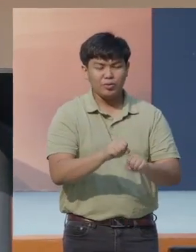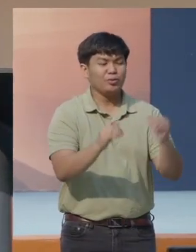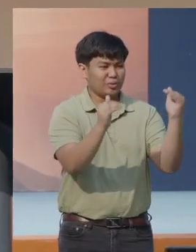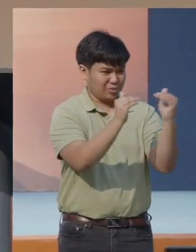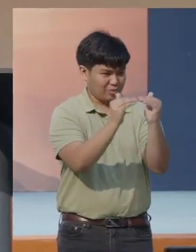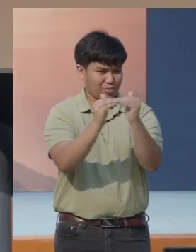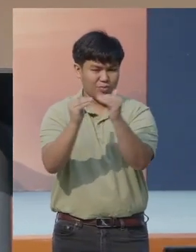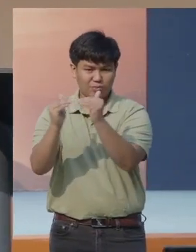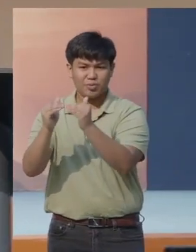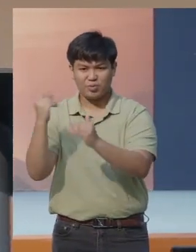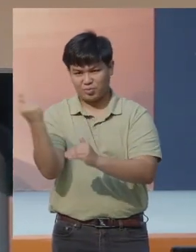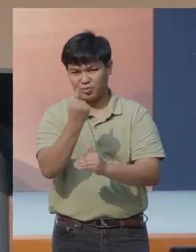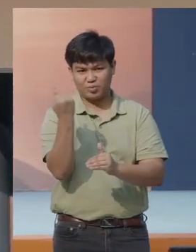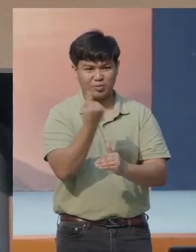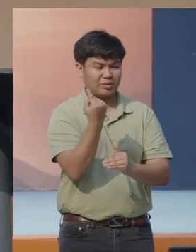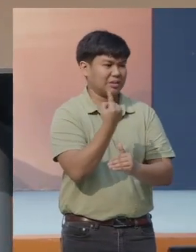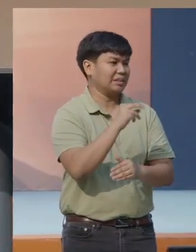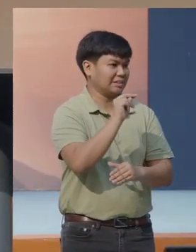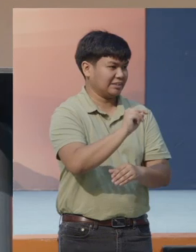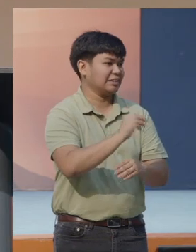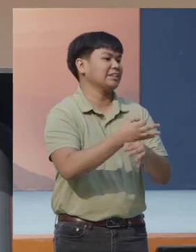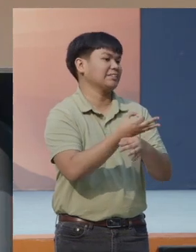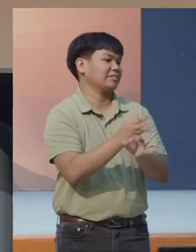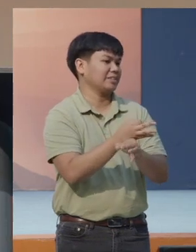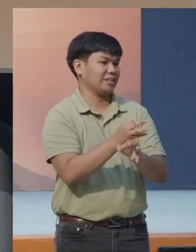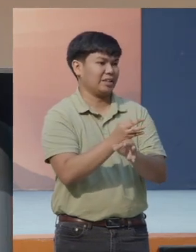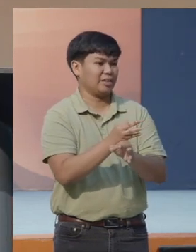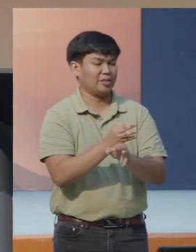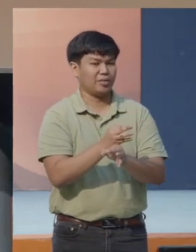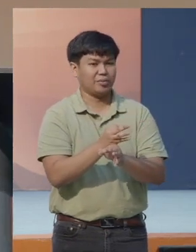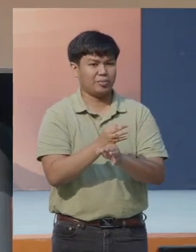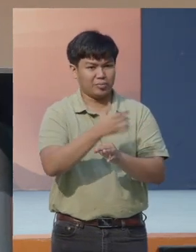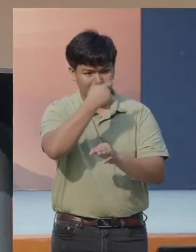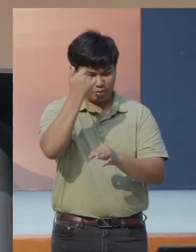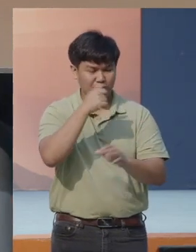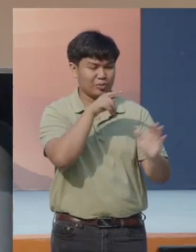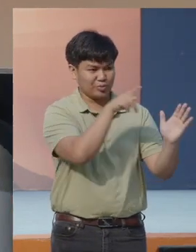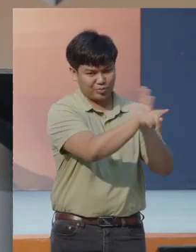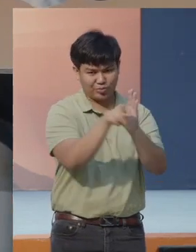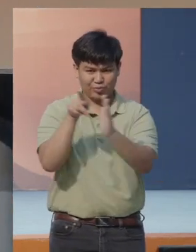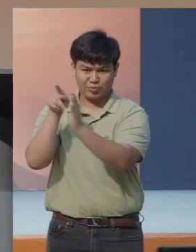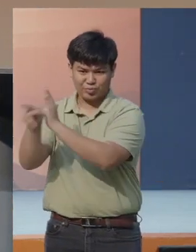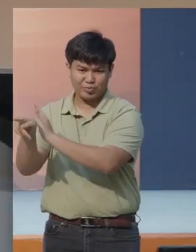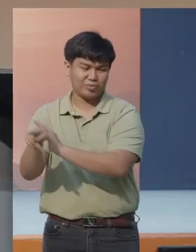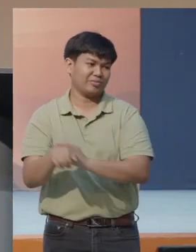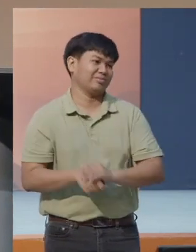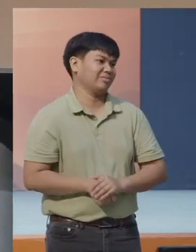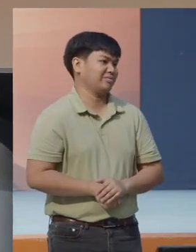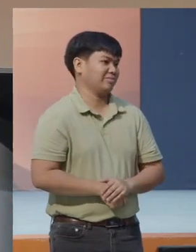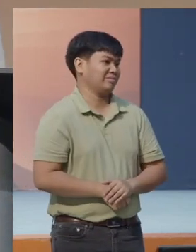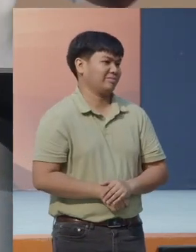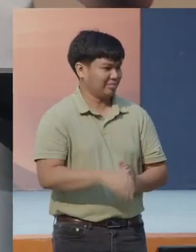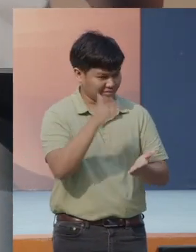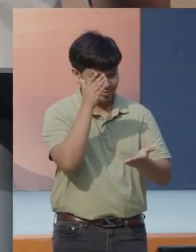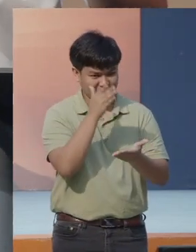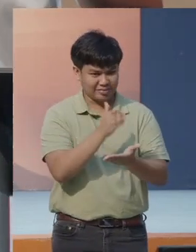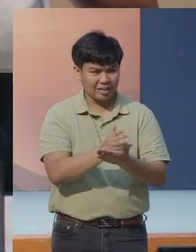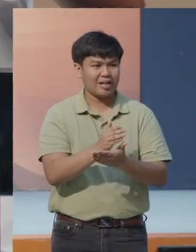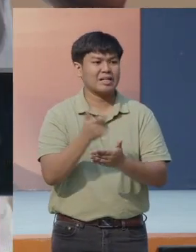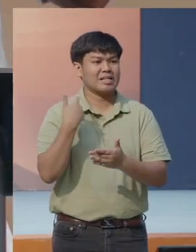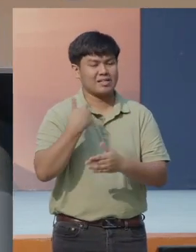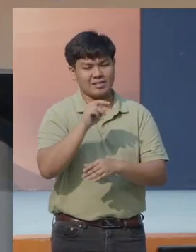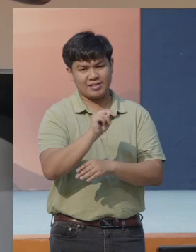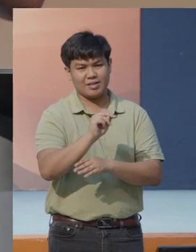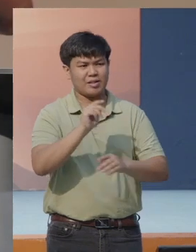dapat yan. Aregluhin na natin yan dahil nagkapatayan na. Tama na iyon. Yun po